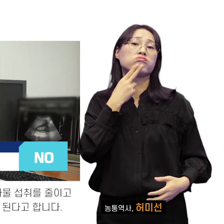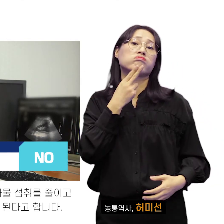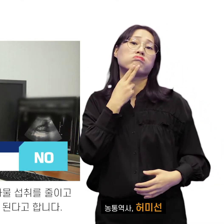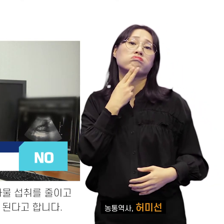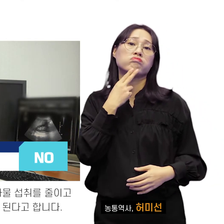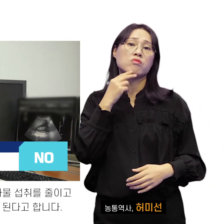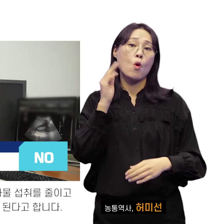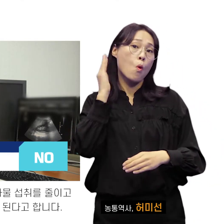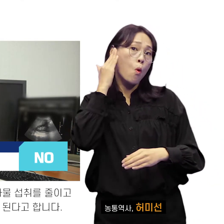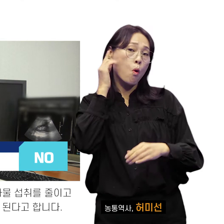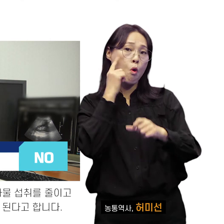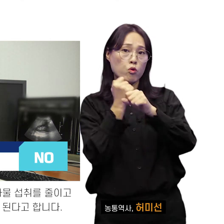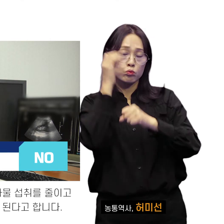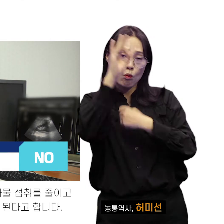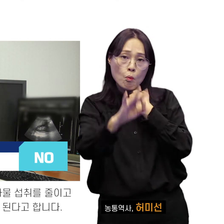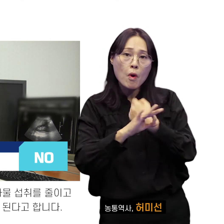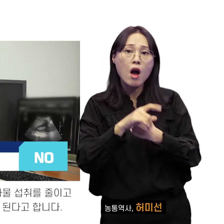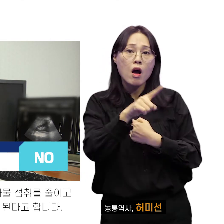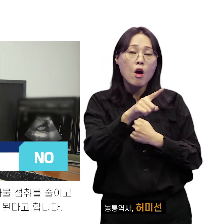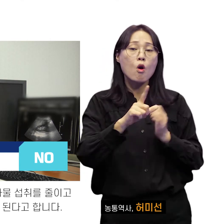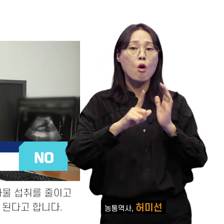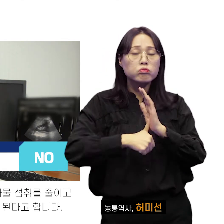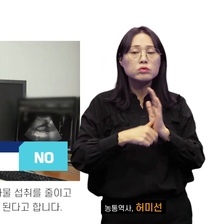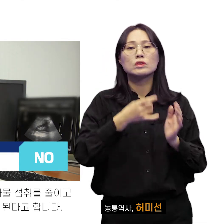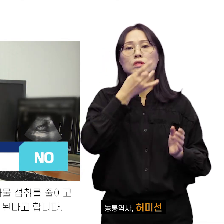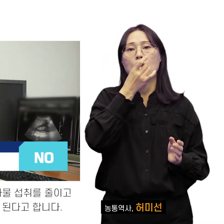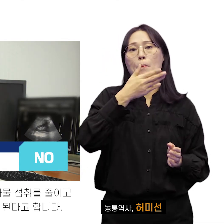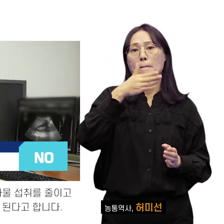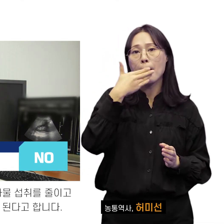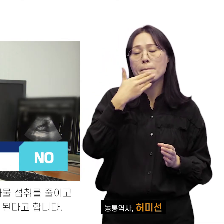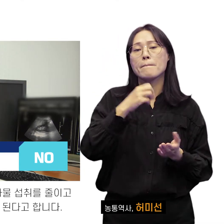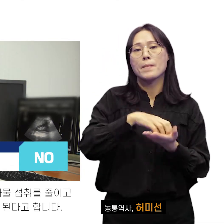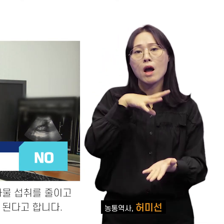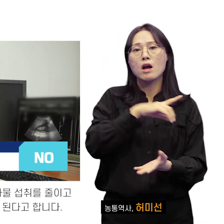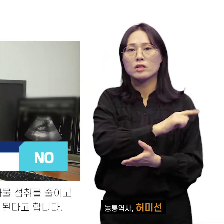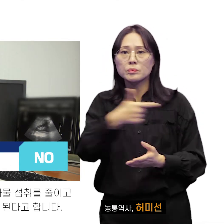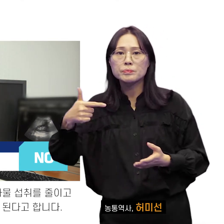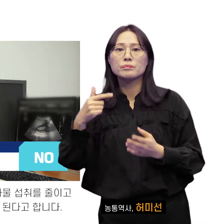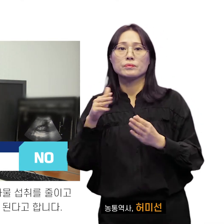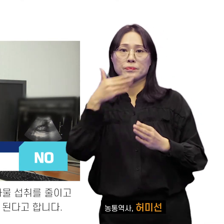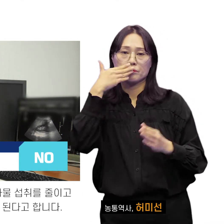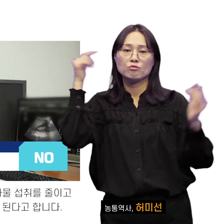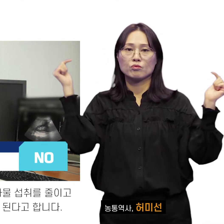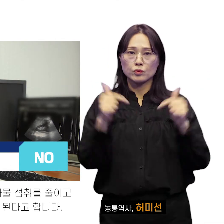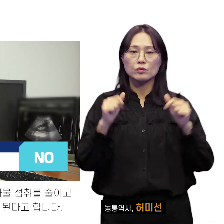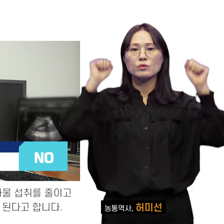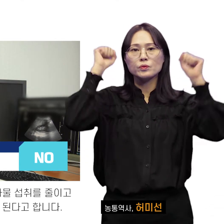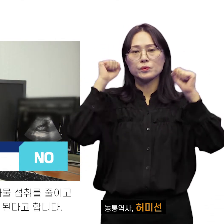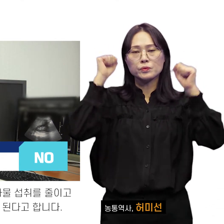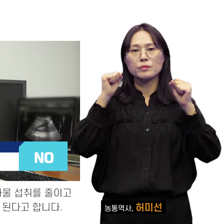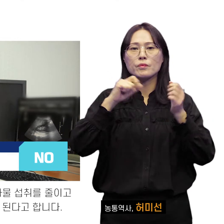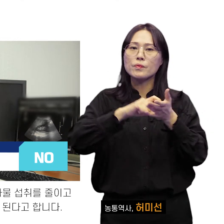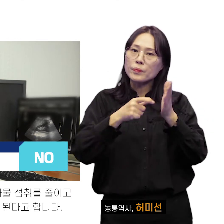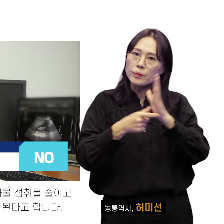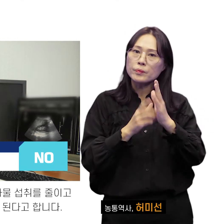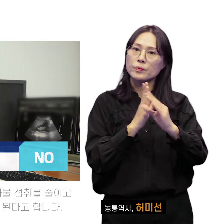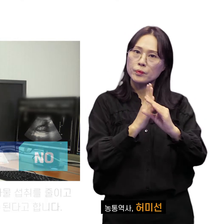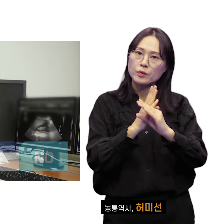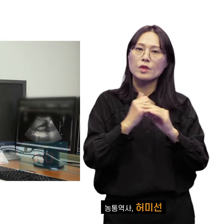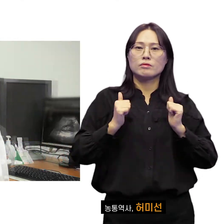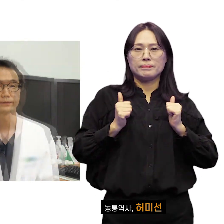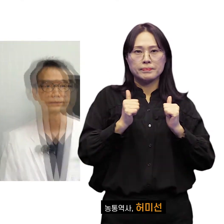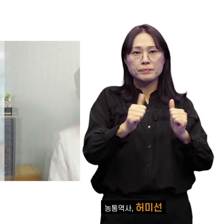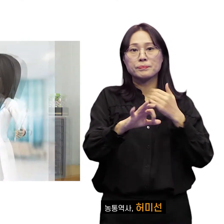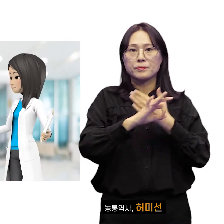연구에 따르면 이런 경우 탄수화물 섭취를 줄이고 중강도 이상의 꾸준한 운동이 도움이 된다고 합니다.